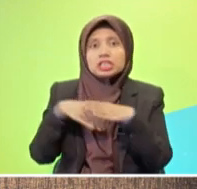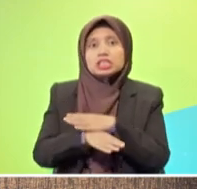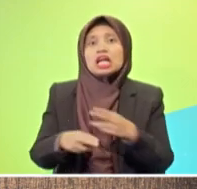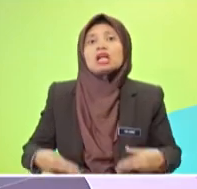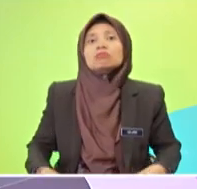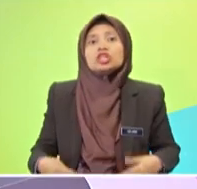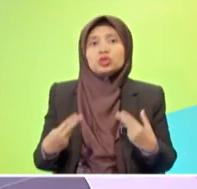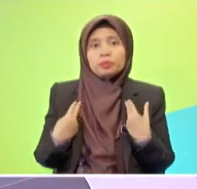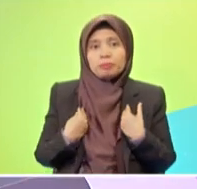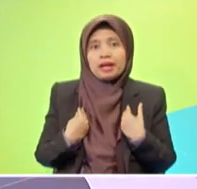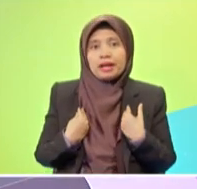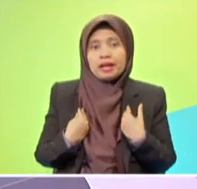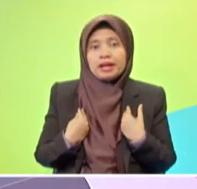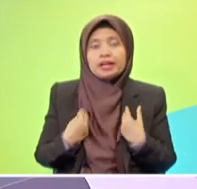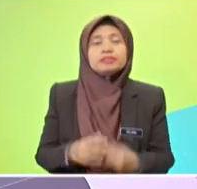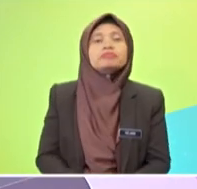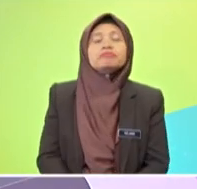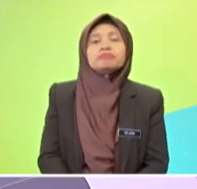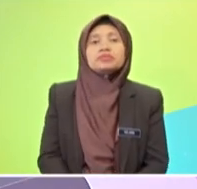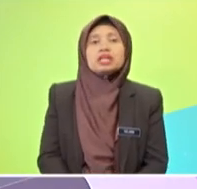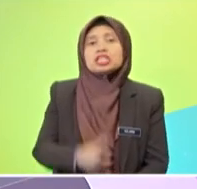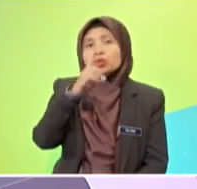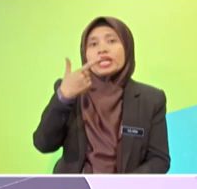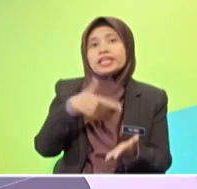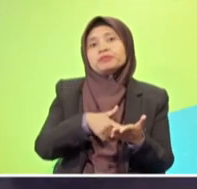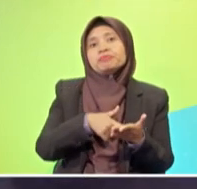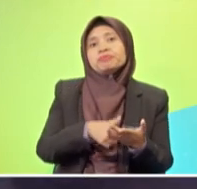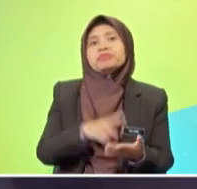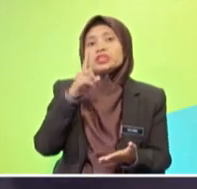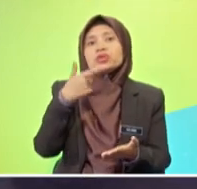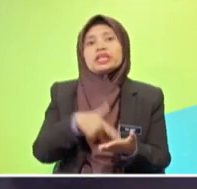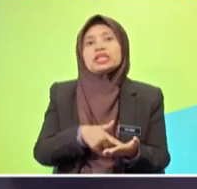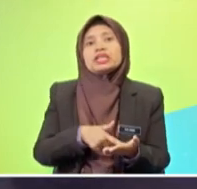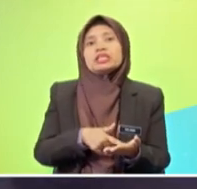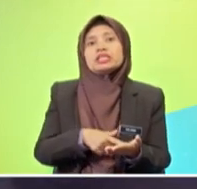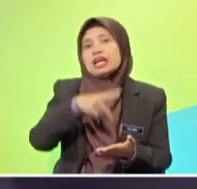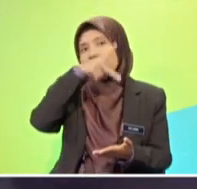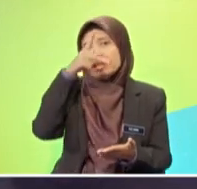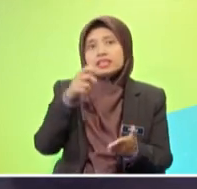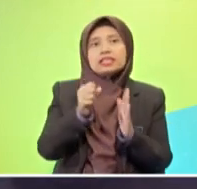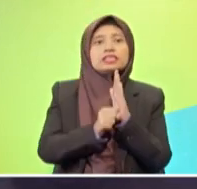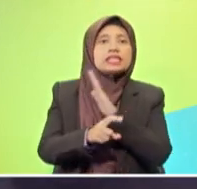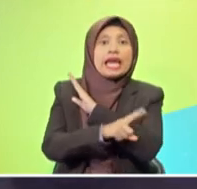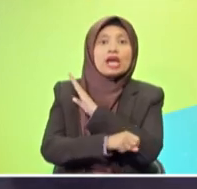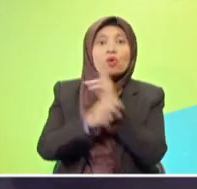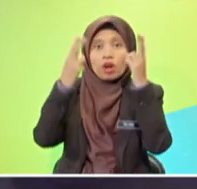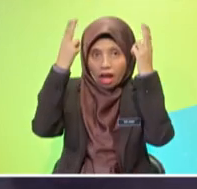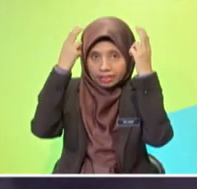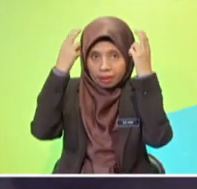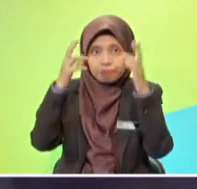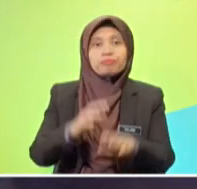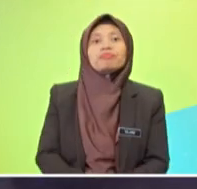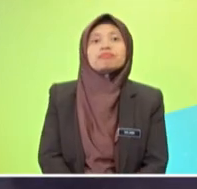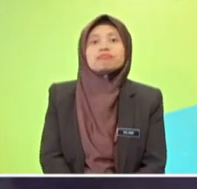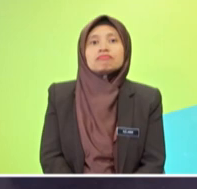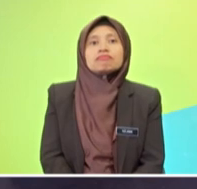berhati-hati tanya Intan seorang lagi mungkin karena seekor arena mungkin Nenek Coba ya silih Farisa lagi